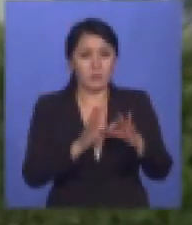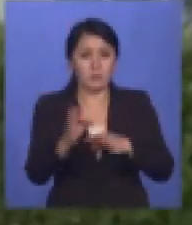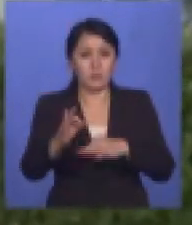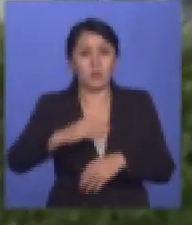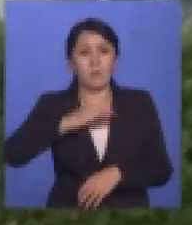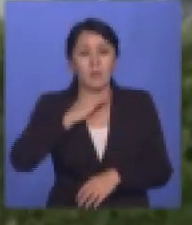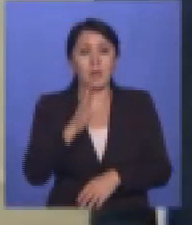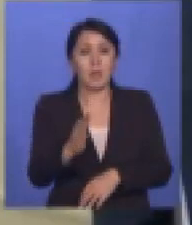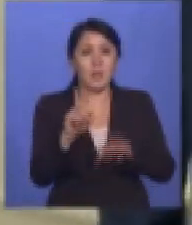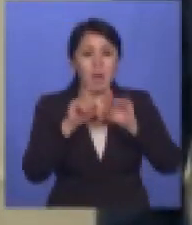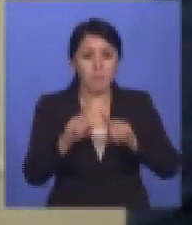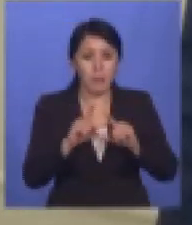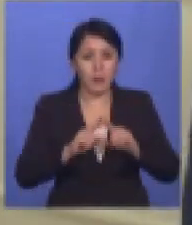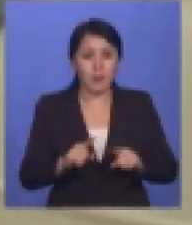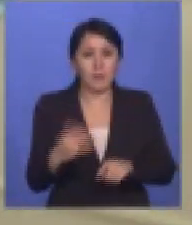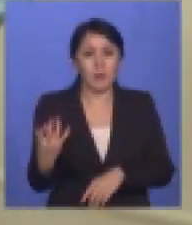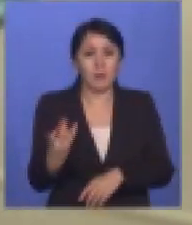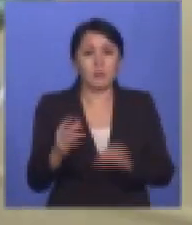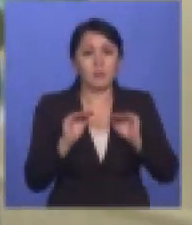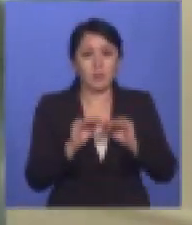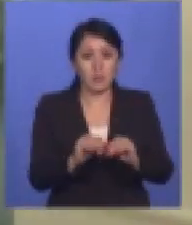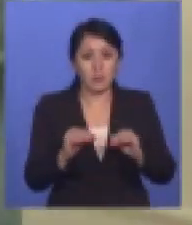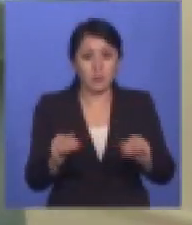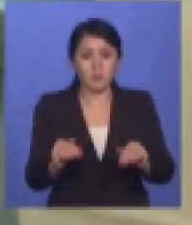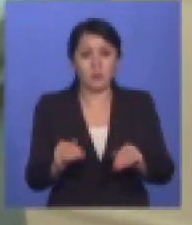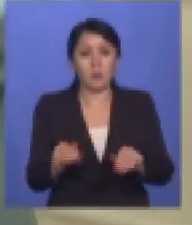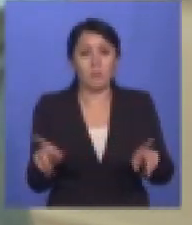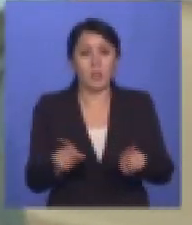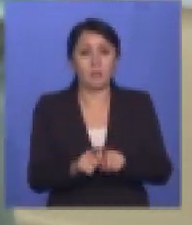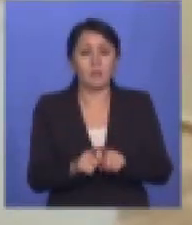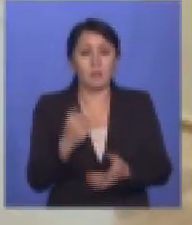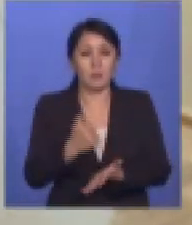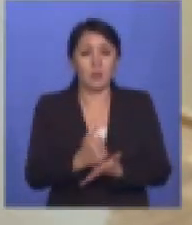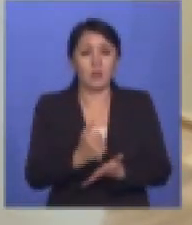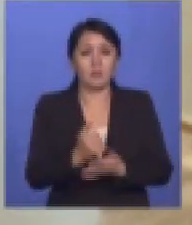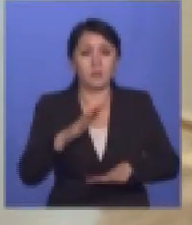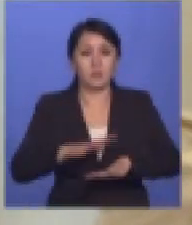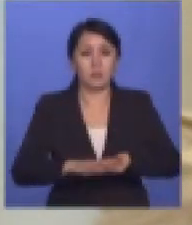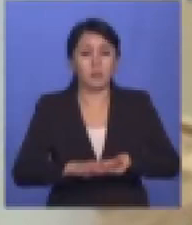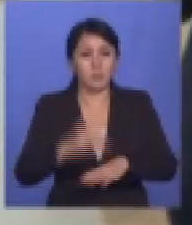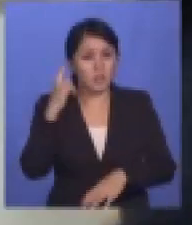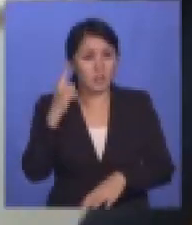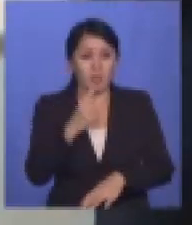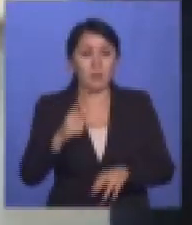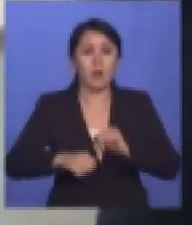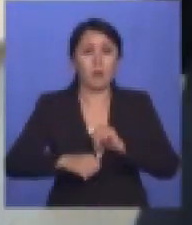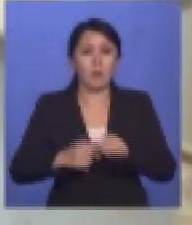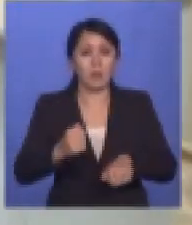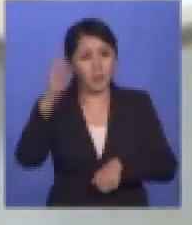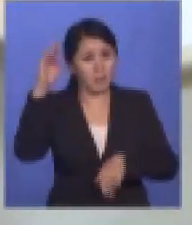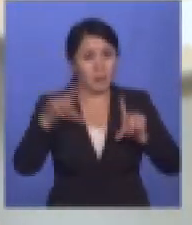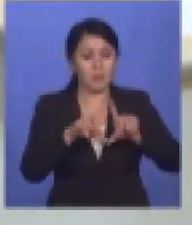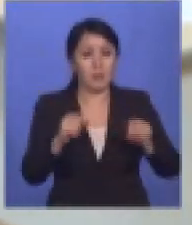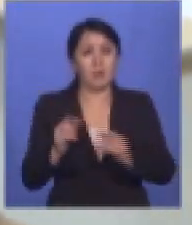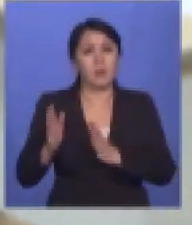көңіл бөледі. Әсіресе ерекше қажеттілігі бар балалар назардан тыс қалмайды. Ең алдымен қор төрағасы есту кемістігі бар балаларға